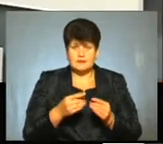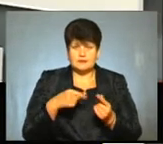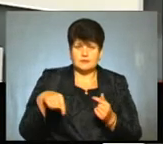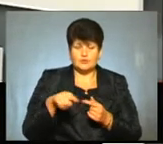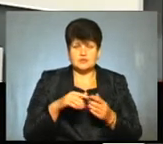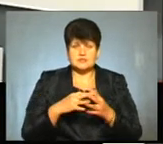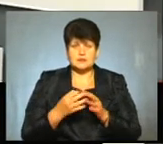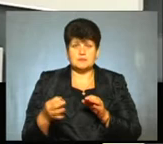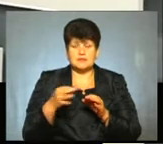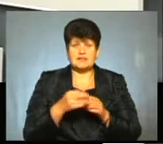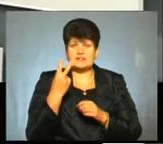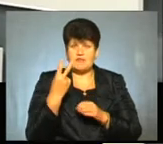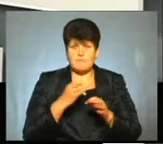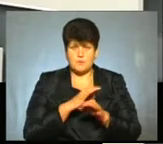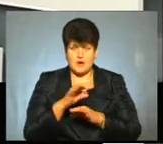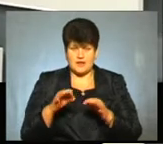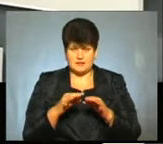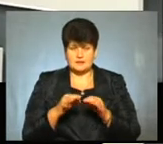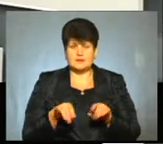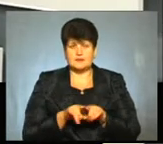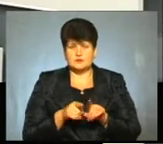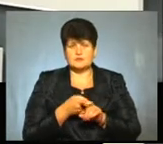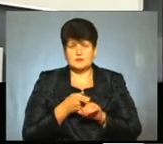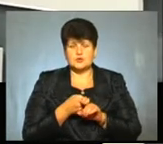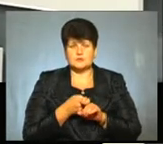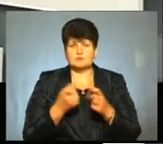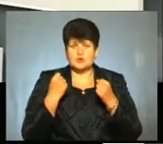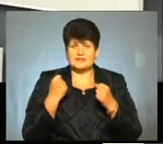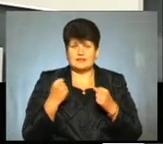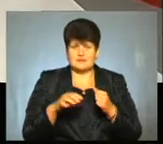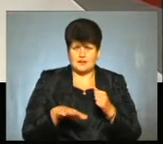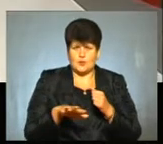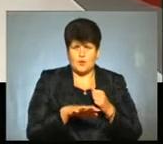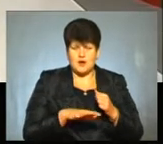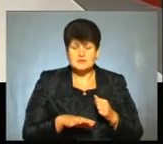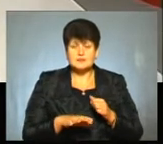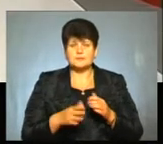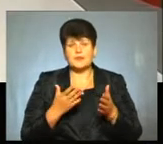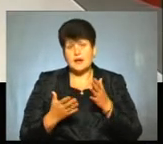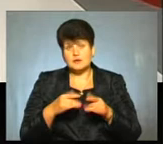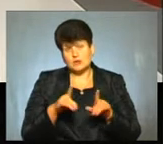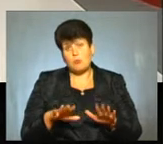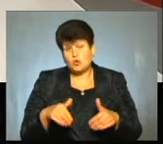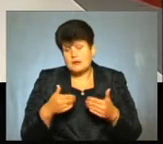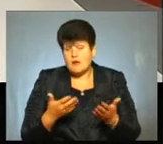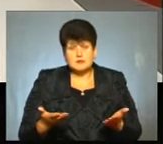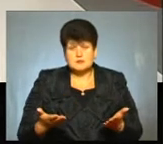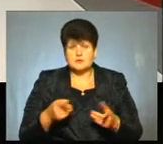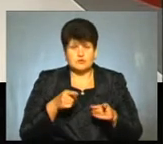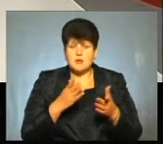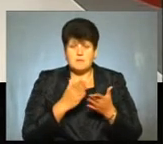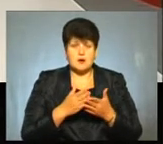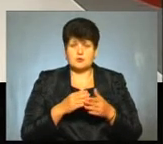мешканців навколишніх цих сіл, які приєдналися, два проекти. Переважно теж стосується облаштування спортивних локацій, але вони подалися і